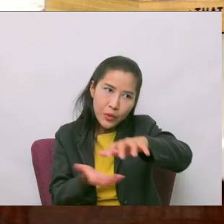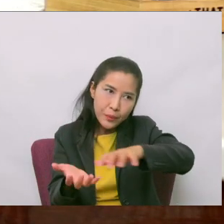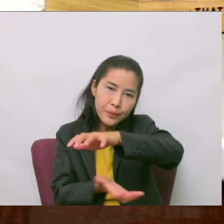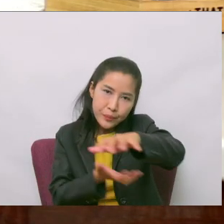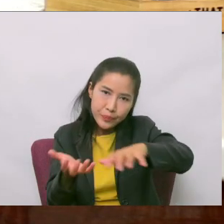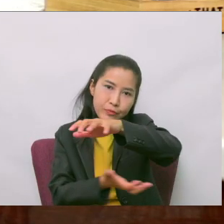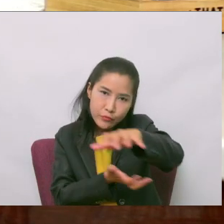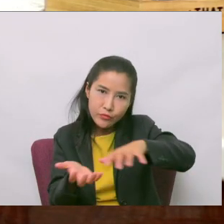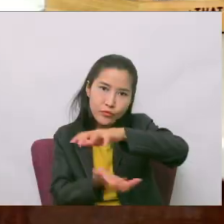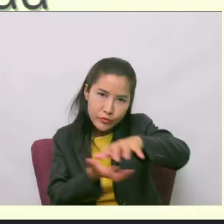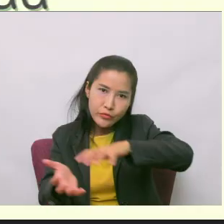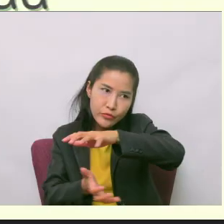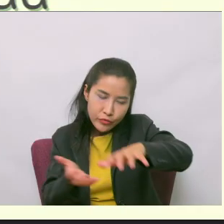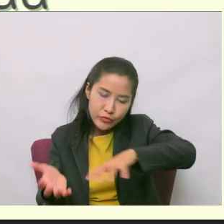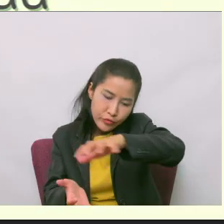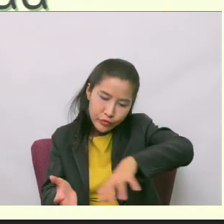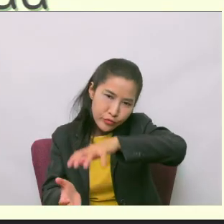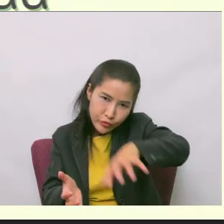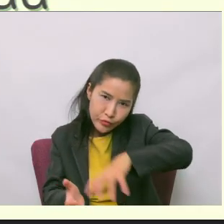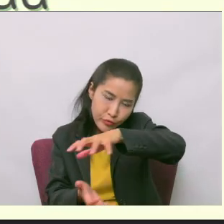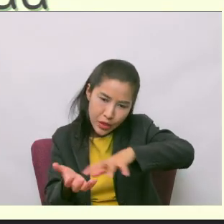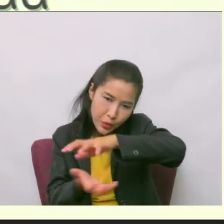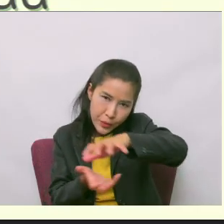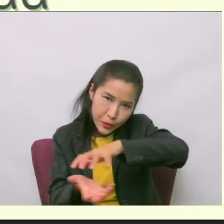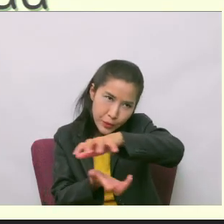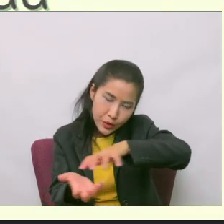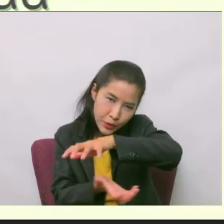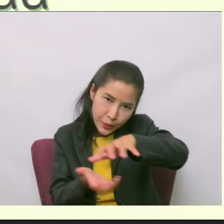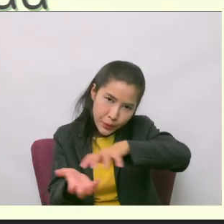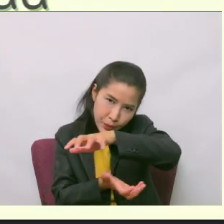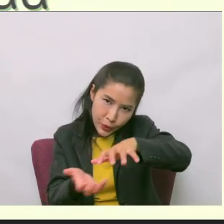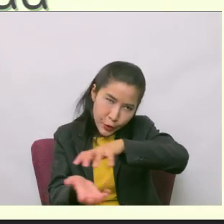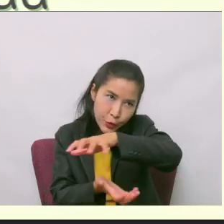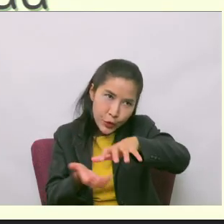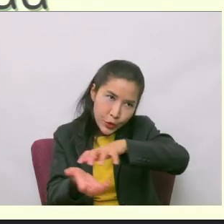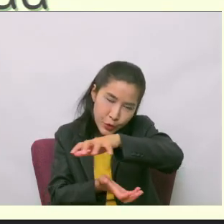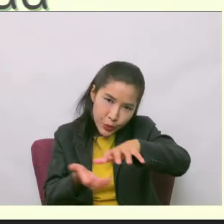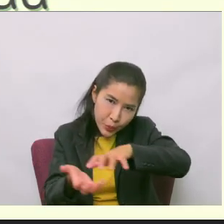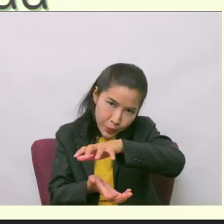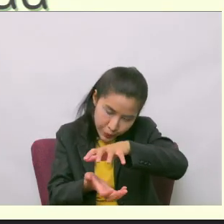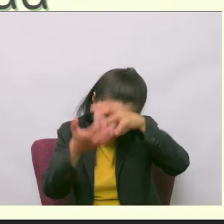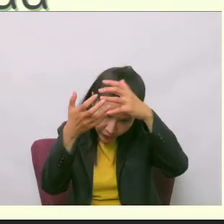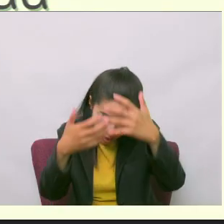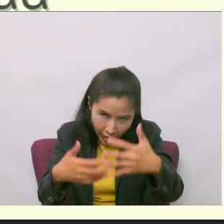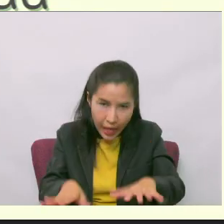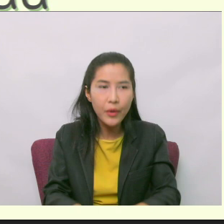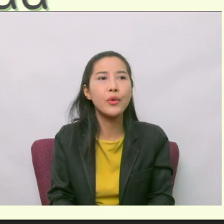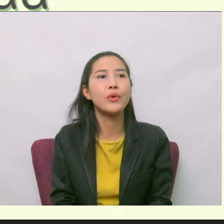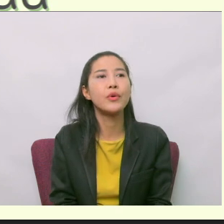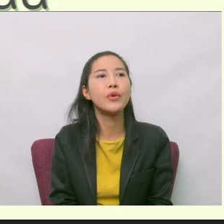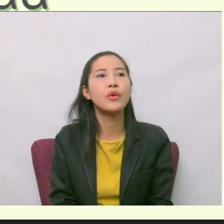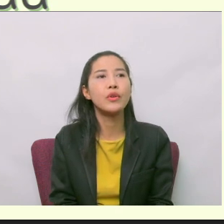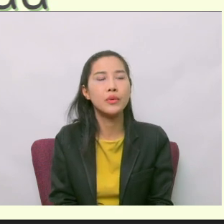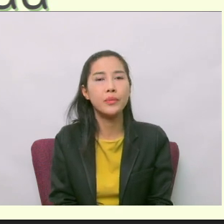มกันคลุกเคล้าให้เข้ากันนะคะตัวยาทั้งหมดคลุกเคล้าให้เข้ากันตัวยาเข้ากันดีแล้วหลังจากนั้นเราก็ไปทำการห่อโดยใ